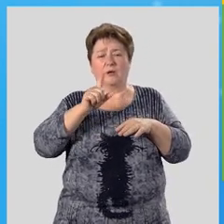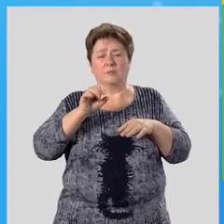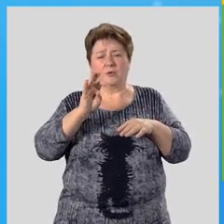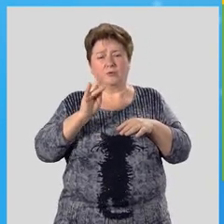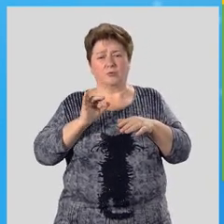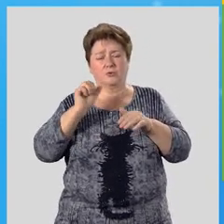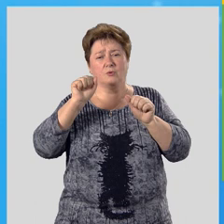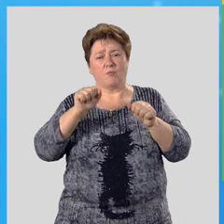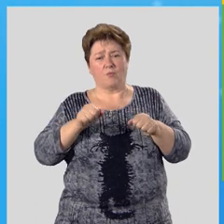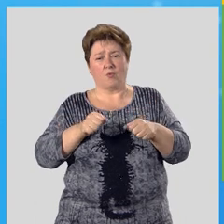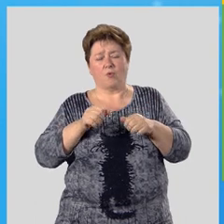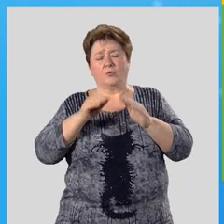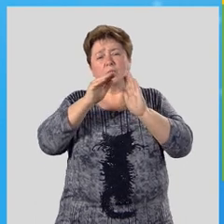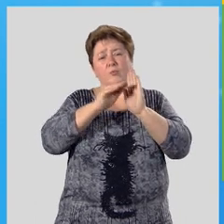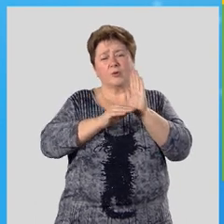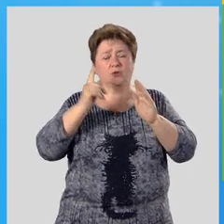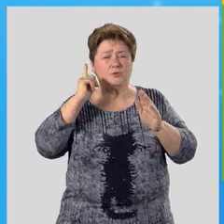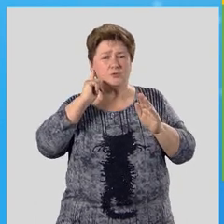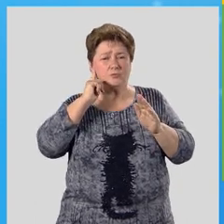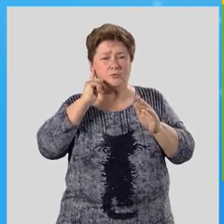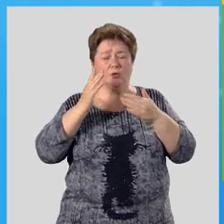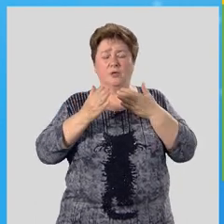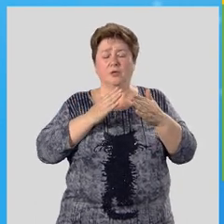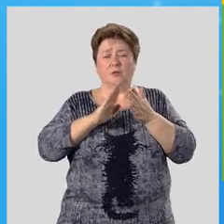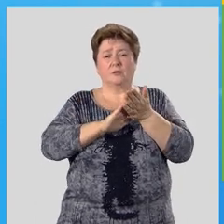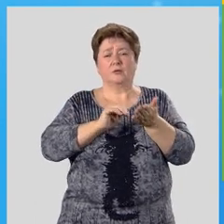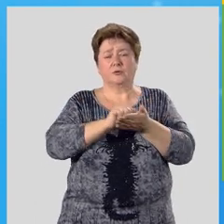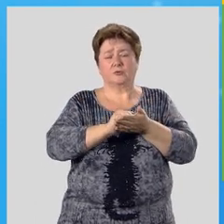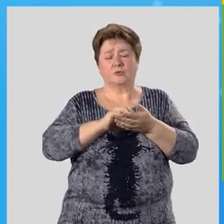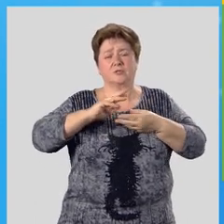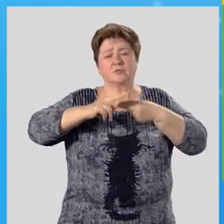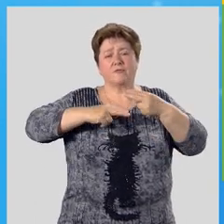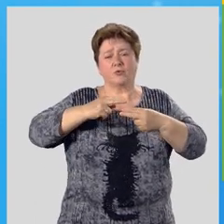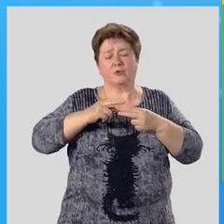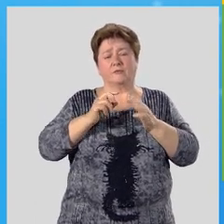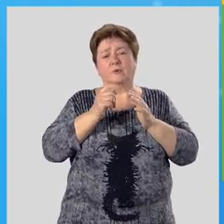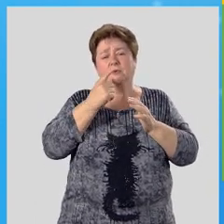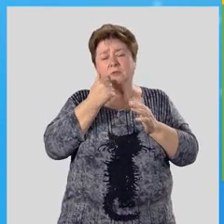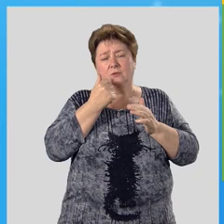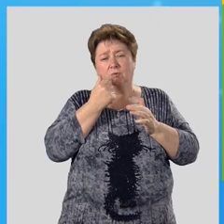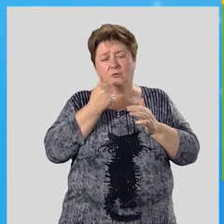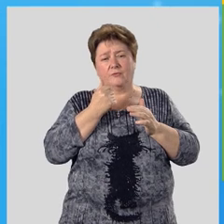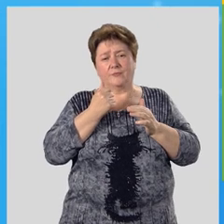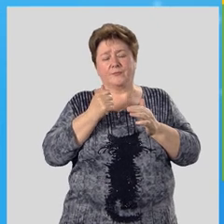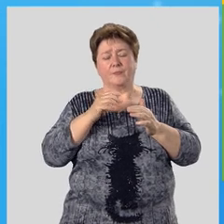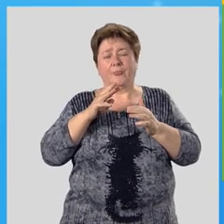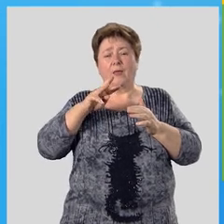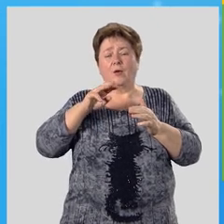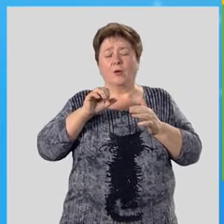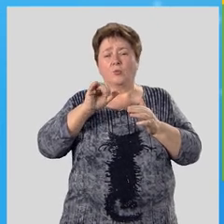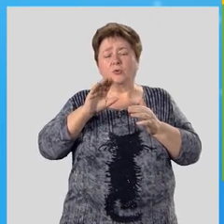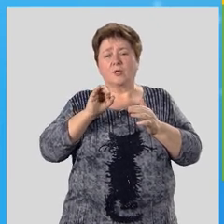Альбиносы могут иметь пониженный слух или нарушение свертываемости крови.